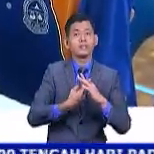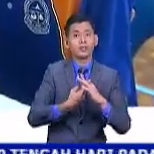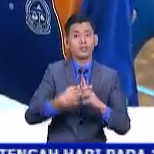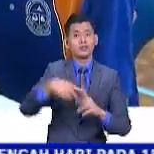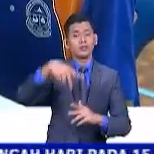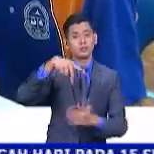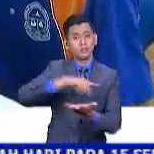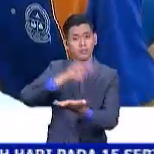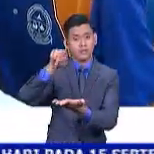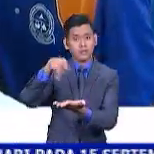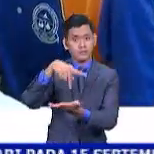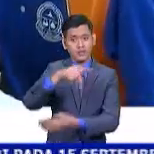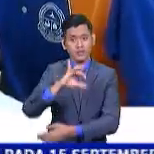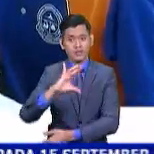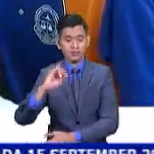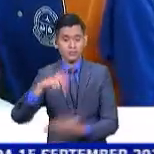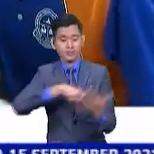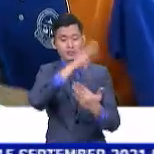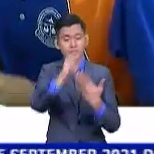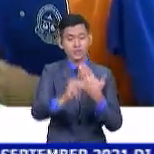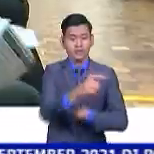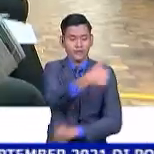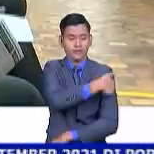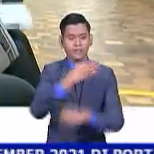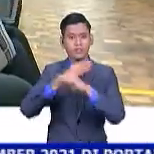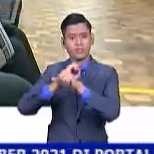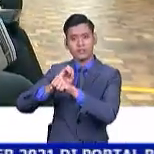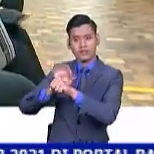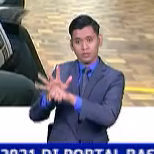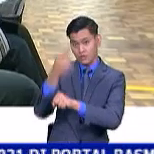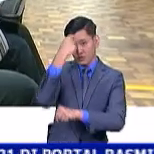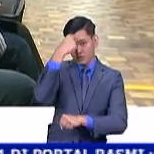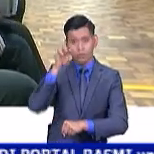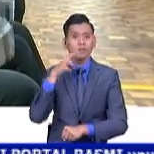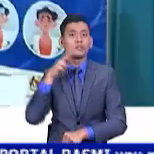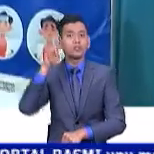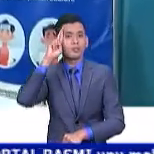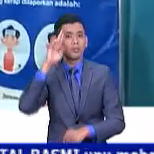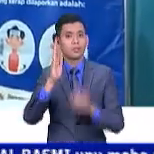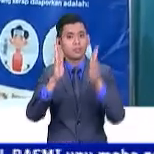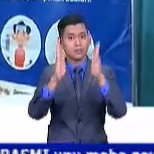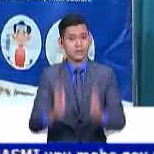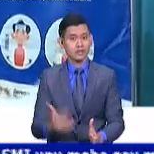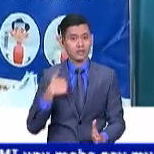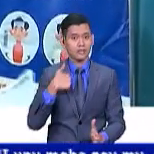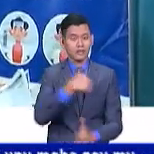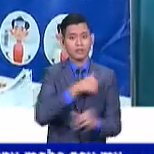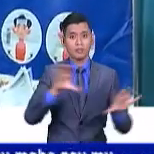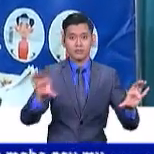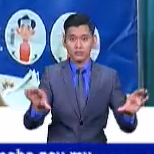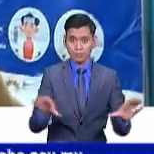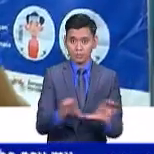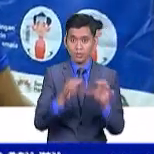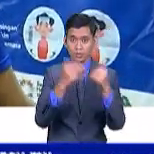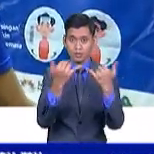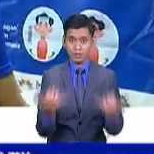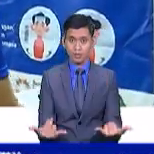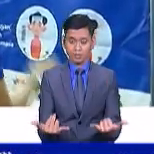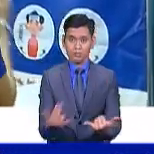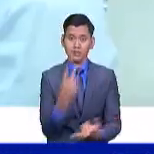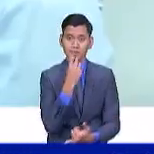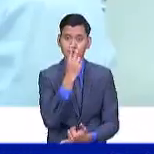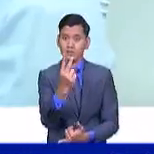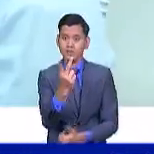remaja usia 16 hingga 17 tahun seperti mana yang dibuat di Putrajaya pada hari ini. Tetapi di mana vaksin itu